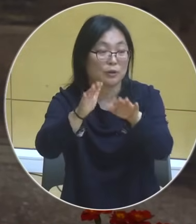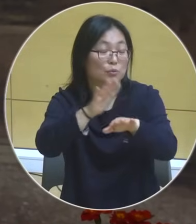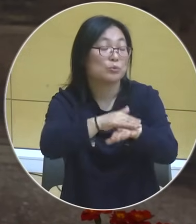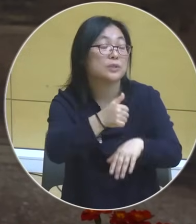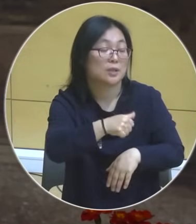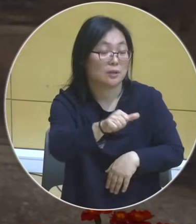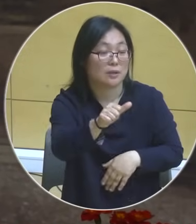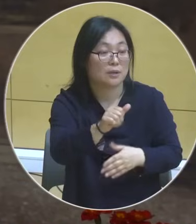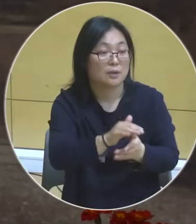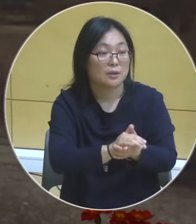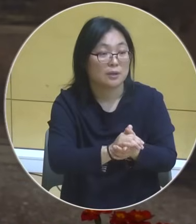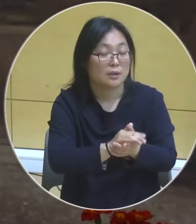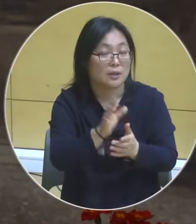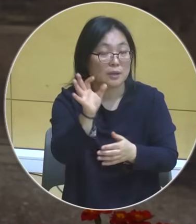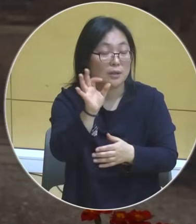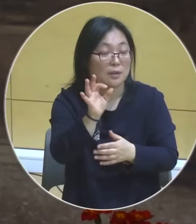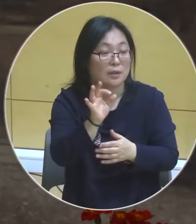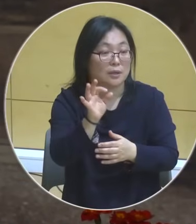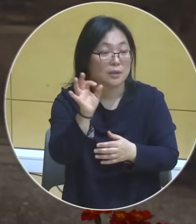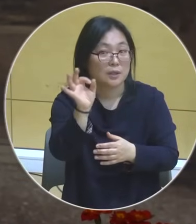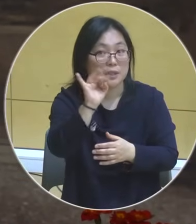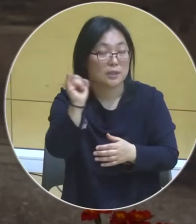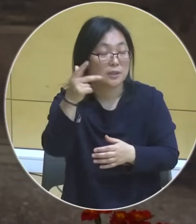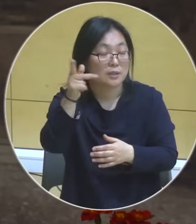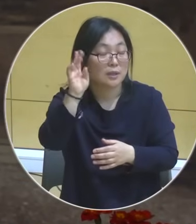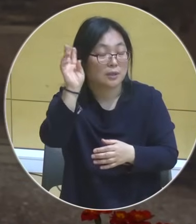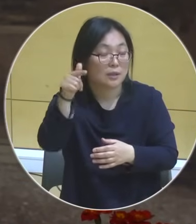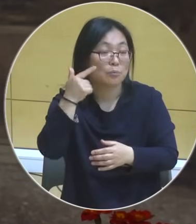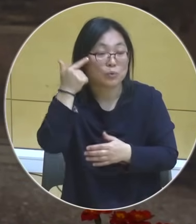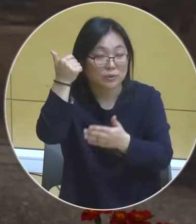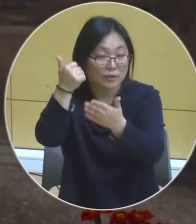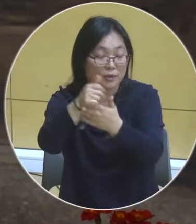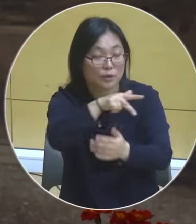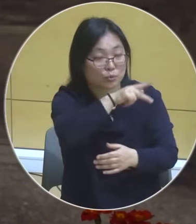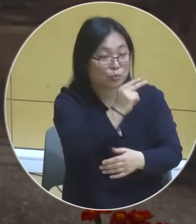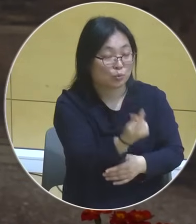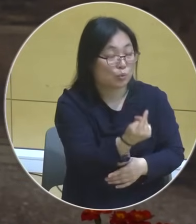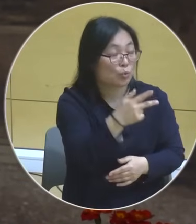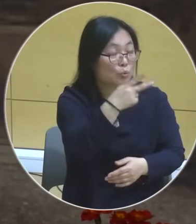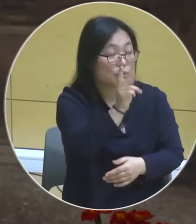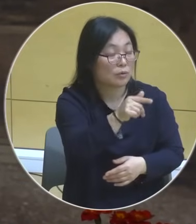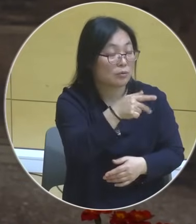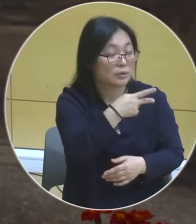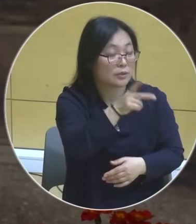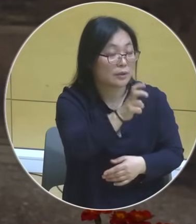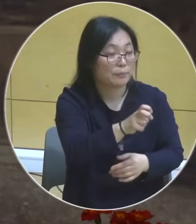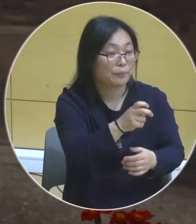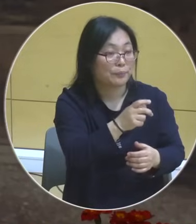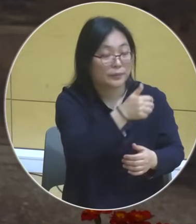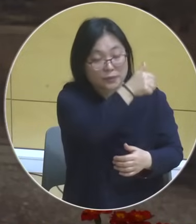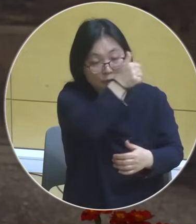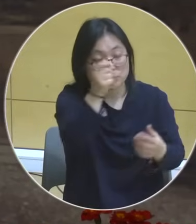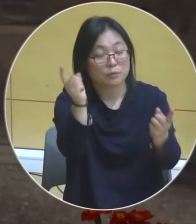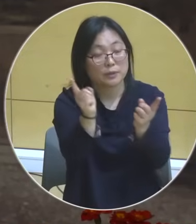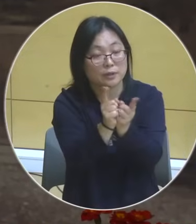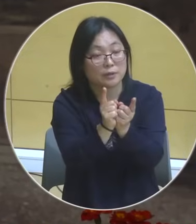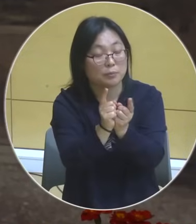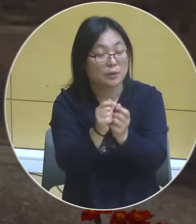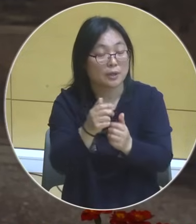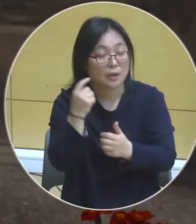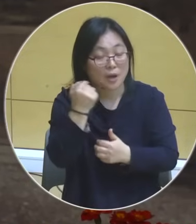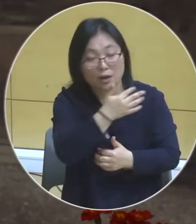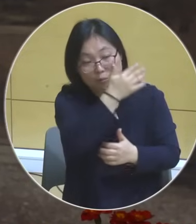했습니다. 이자익 목사님과 조덕삼 장로님의 만남은 한국 교회사의 가장 아름다운 동행으로